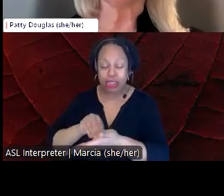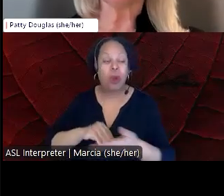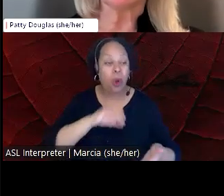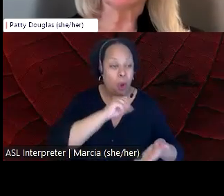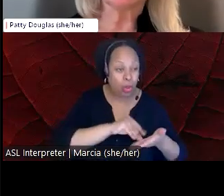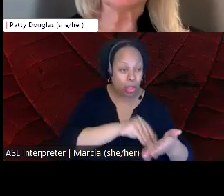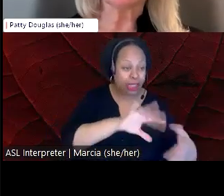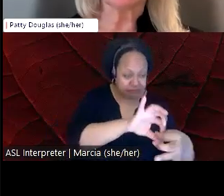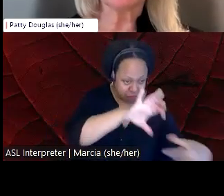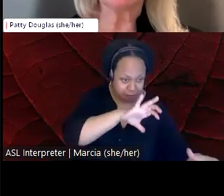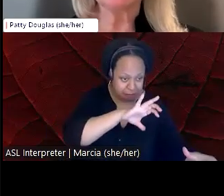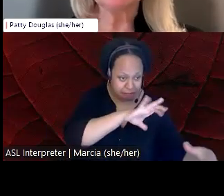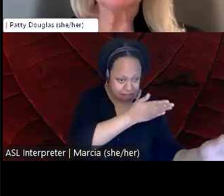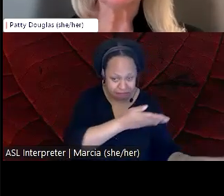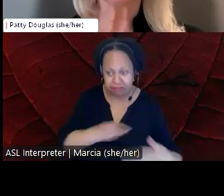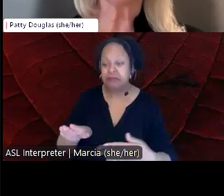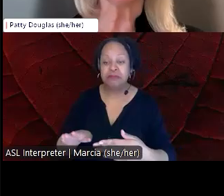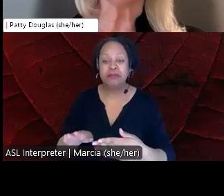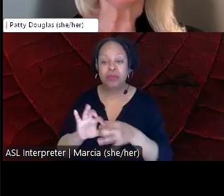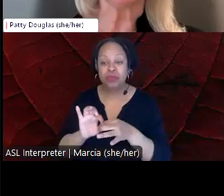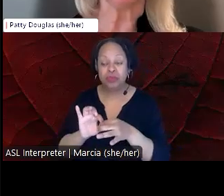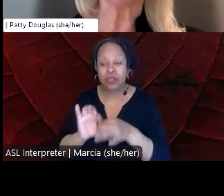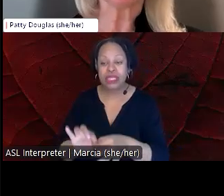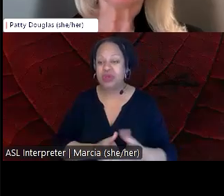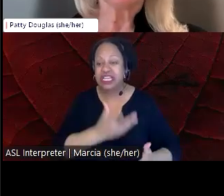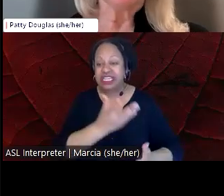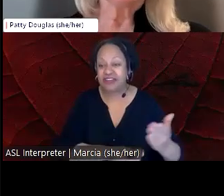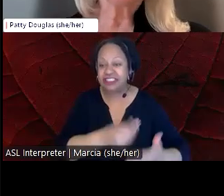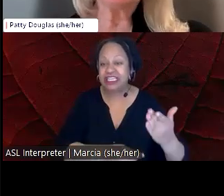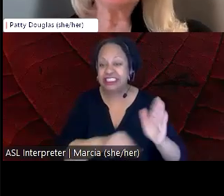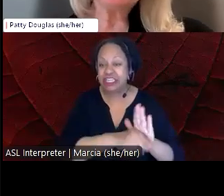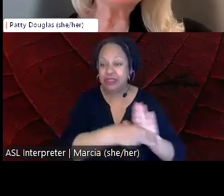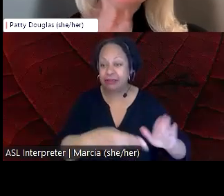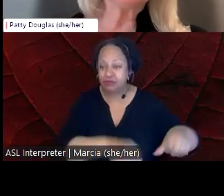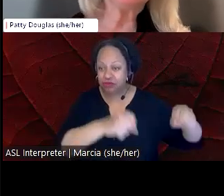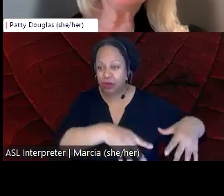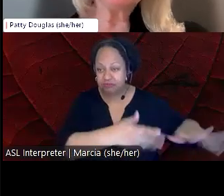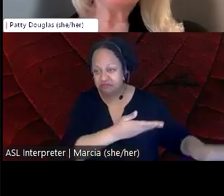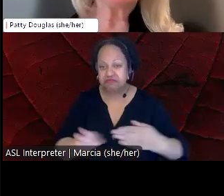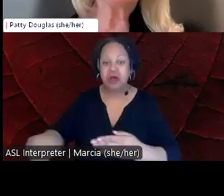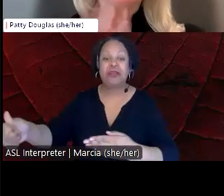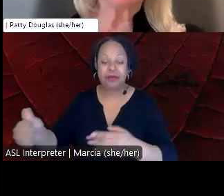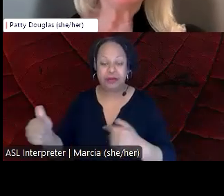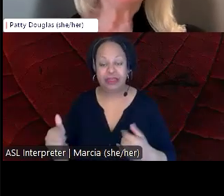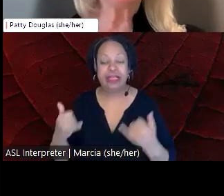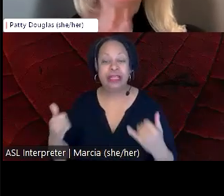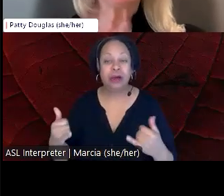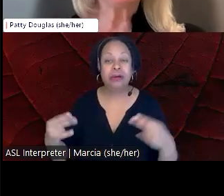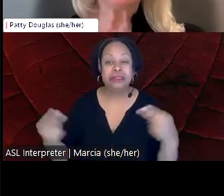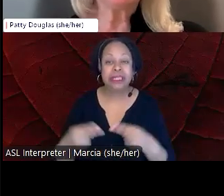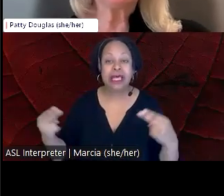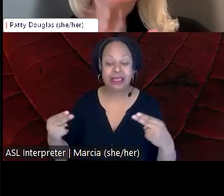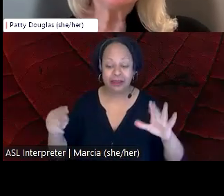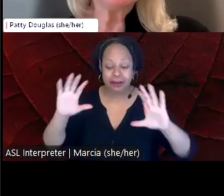et à réapprendre relativement à ce qu'il a des stéréotypes et les déficits. Alors, ce que j'ai commencé à faire pour